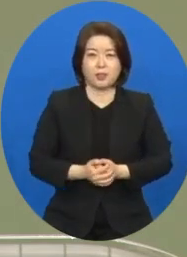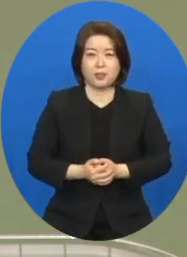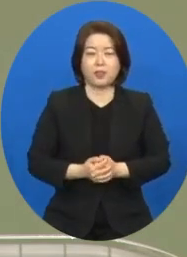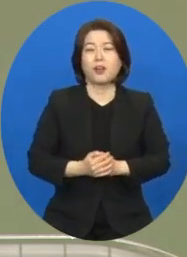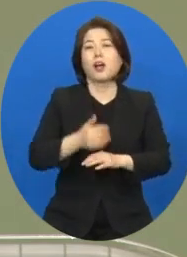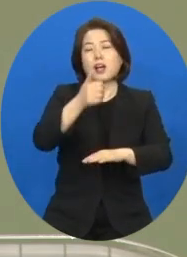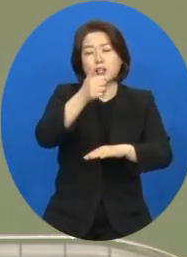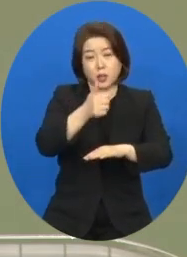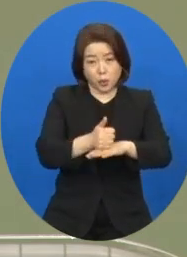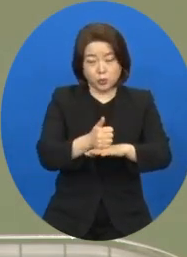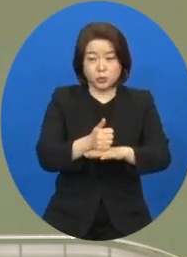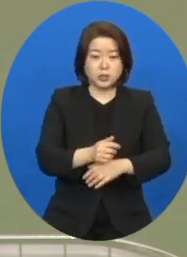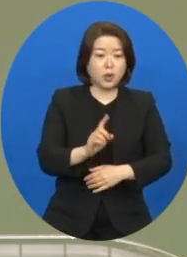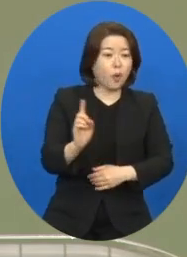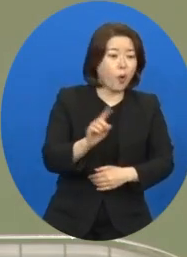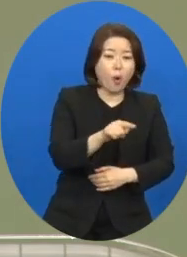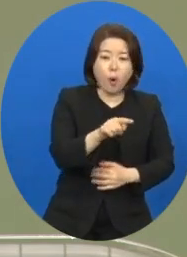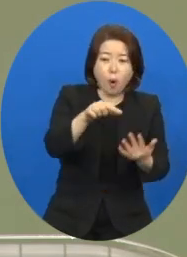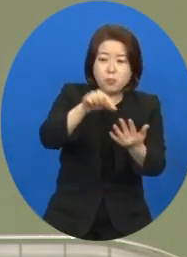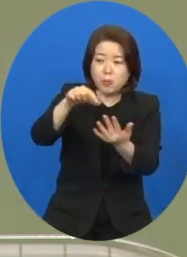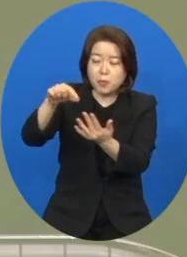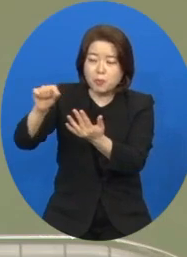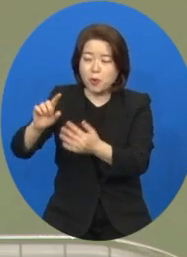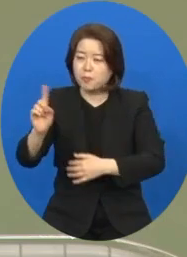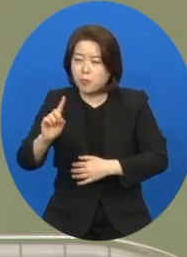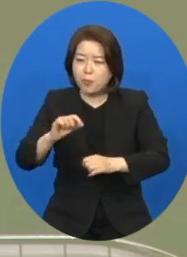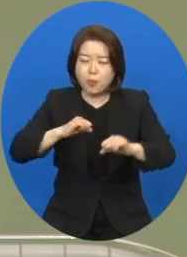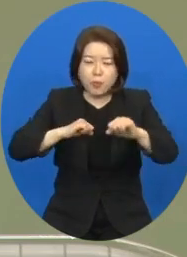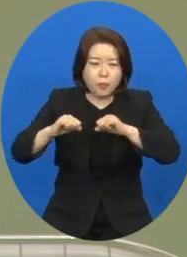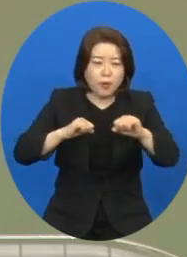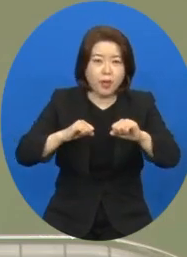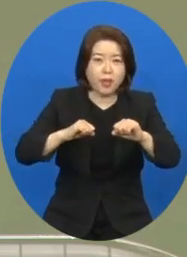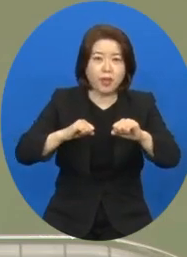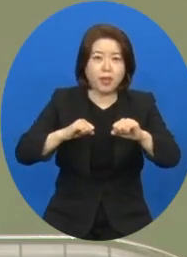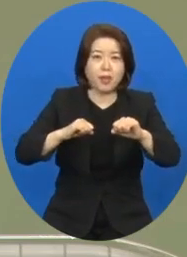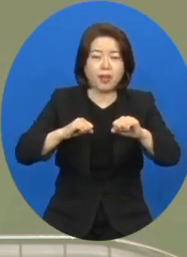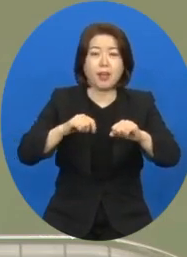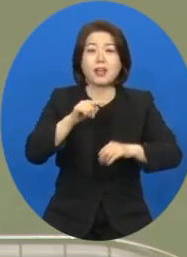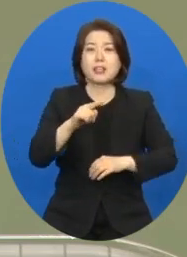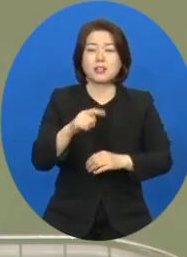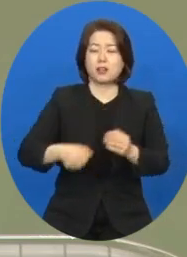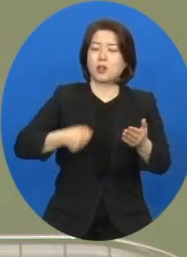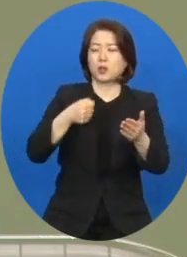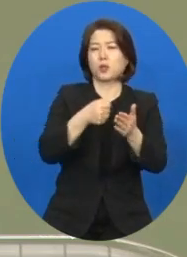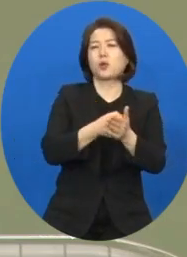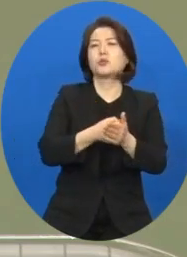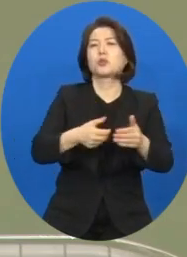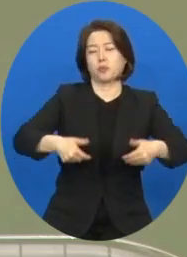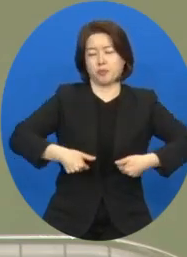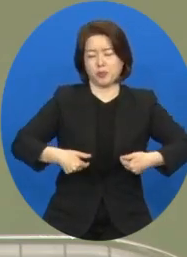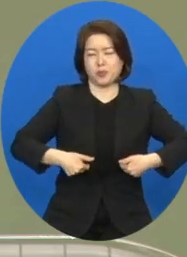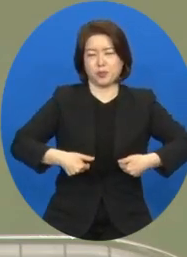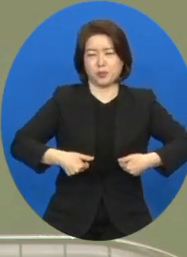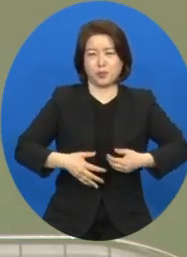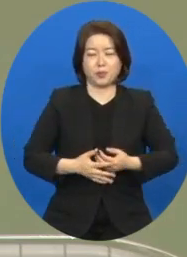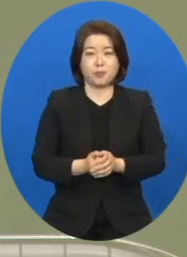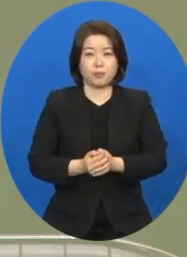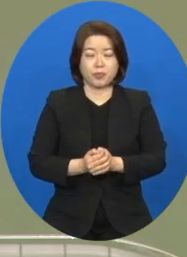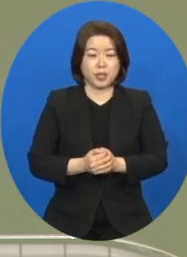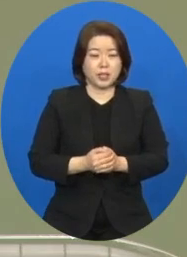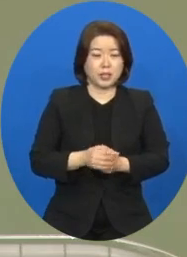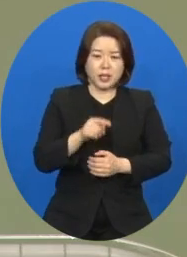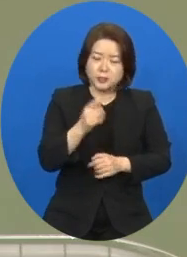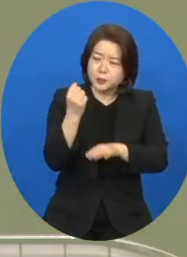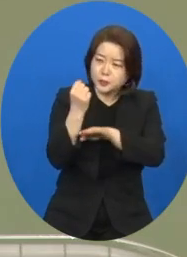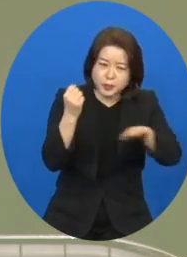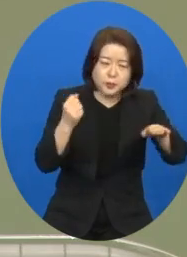결국은 어떤 것을 꼭 해야 되느냐, 그 결정해야 될 문제가 생기는 거죠. 기준이 뭐가